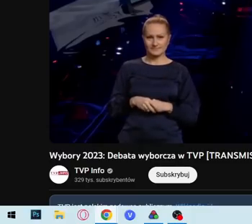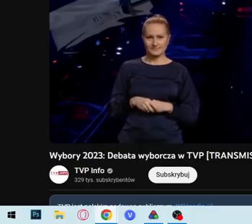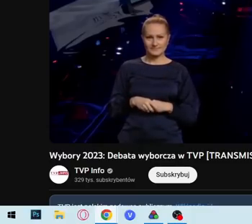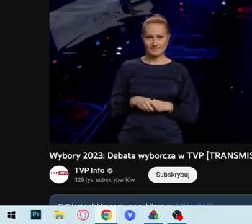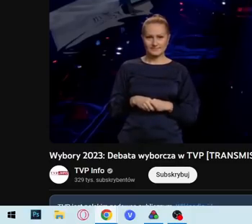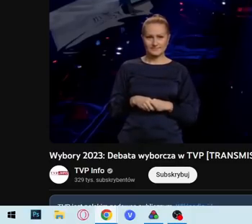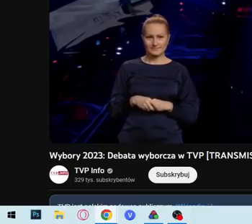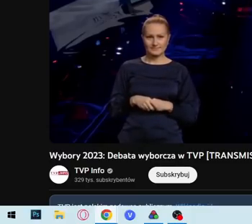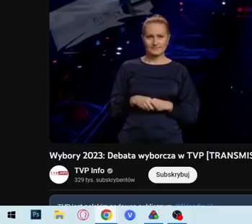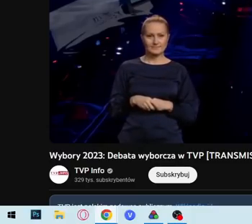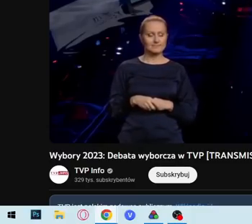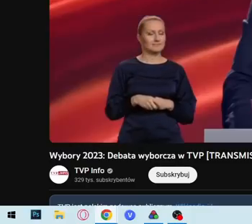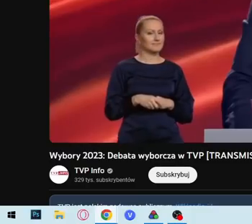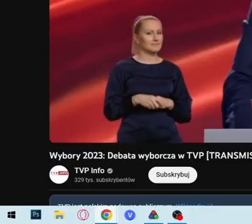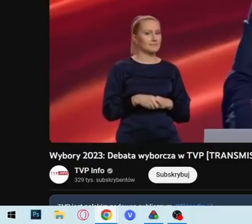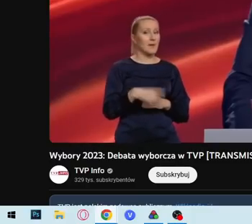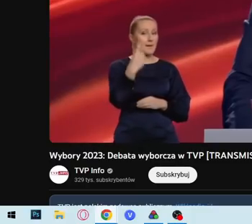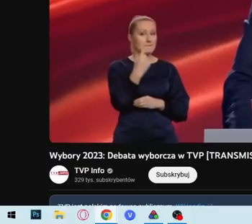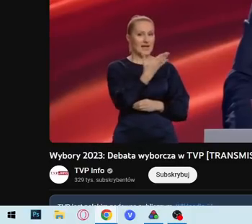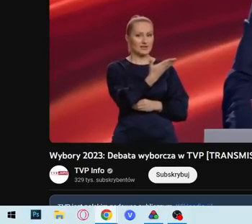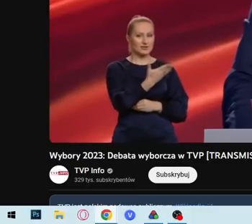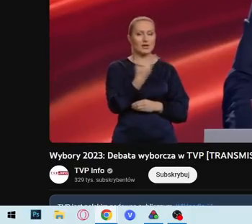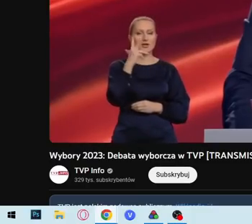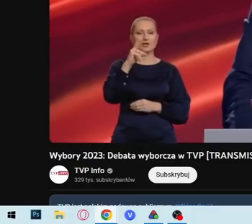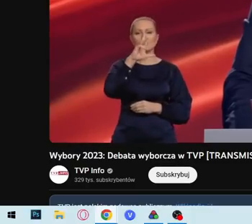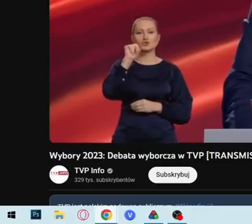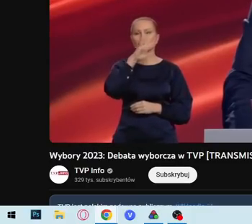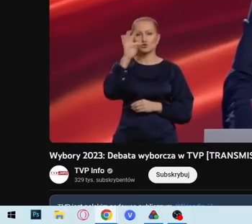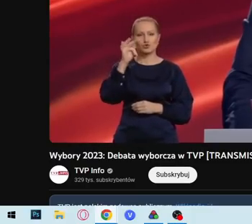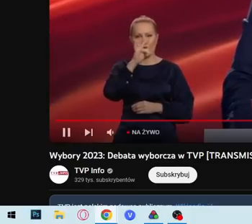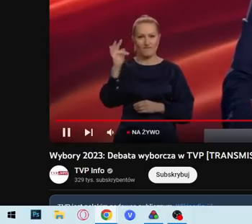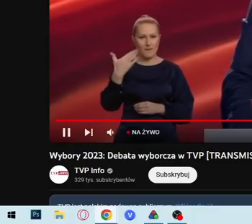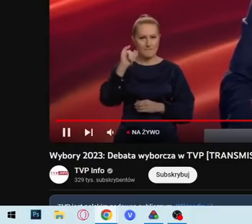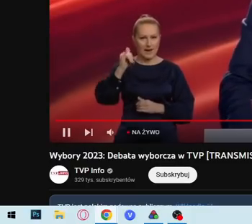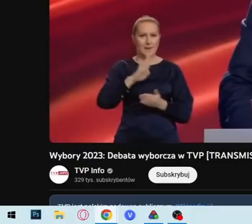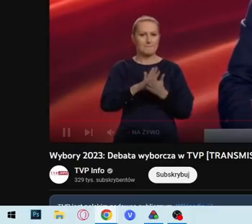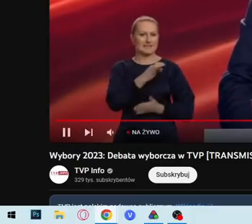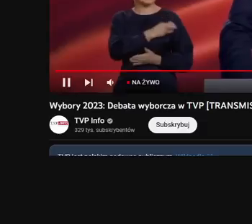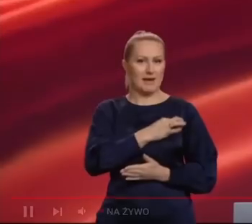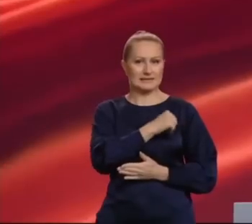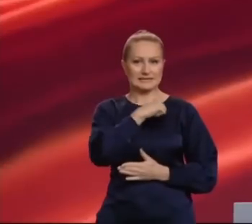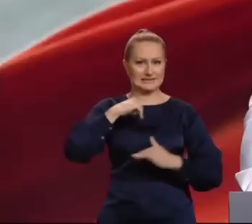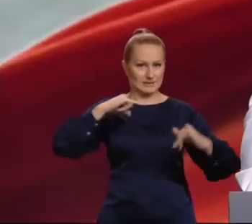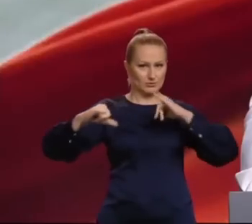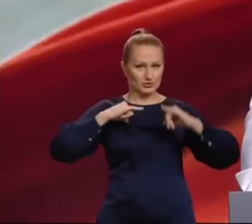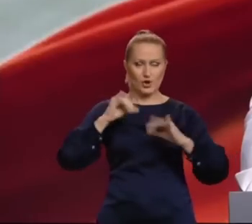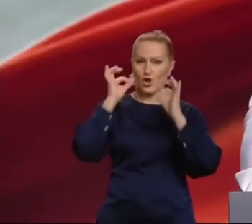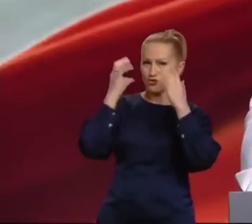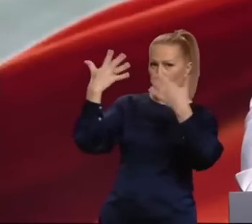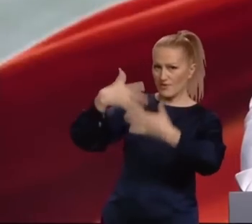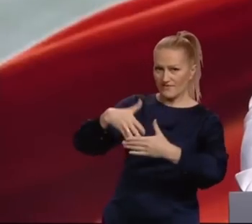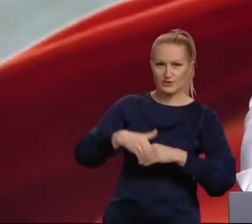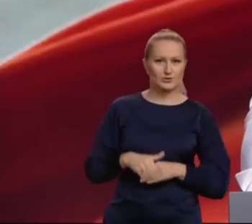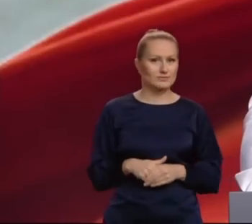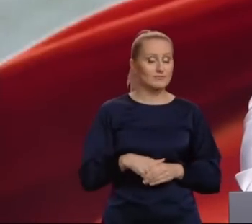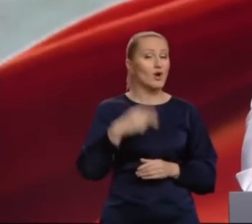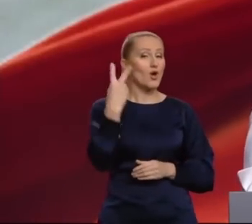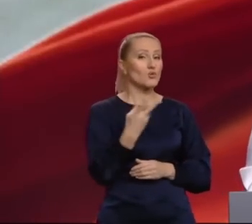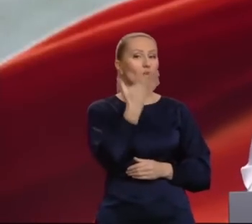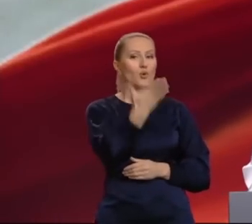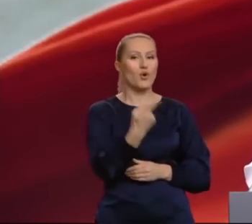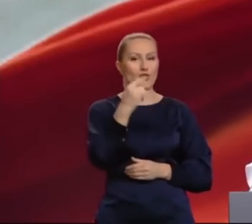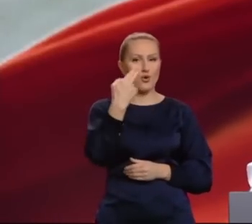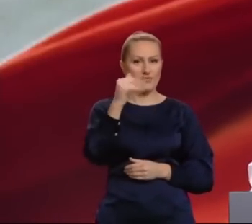trwa 40 minut podobno. Przy stanowisku pierwszym Krzysztof Maj, bezpartyjni samorządowcy. Dobry wieczór Państwu. Przy stanowisku drugim Donald